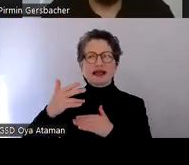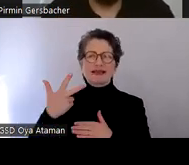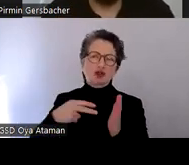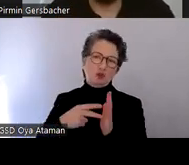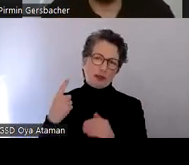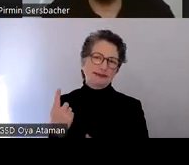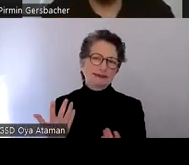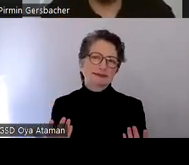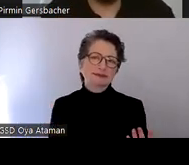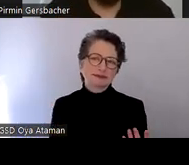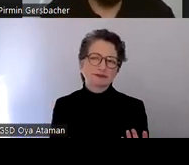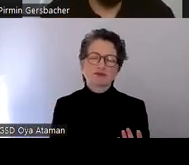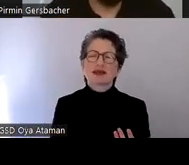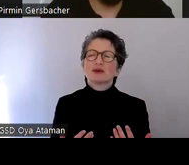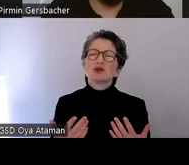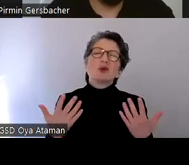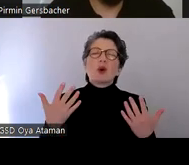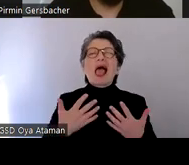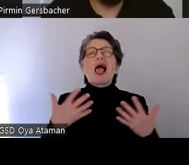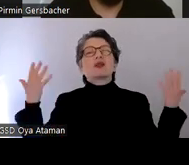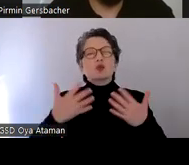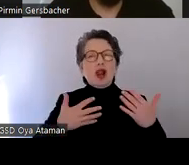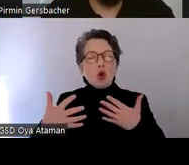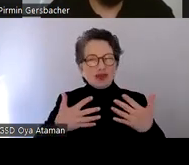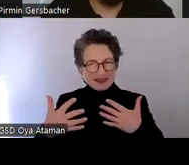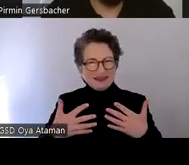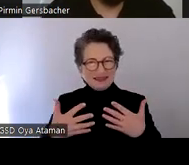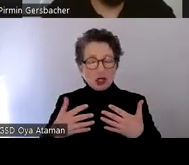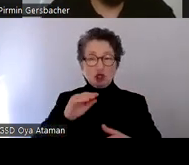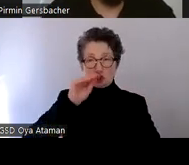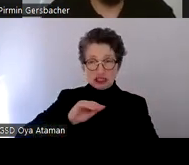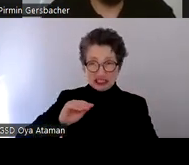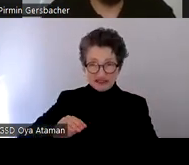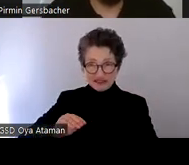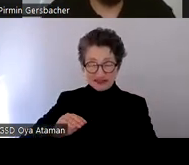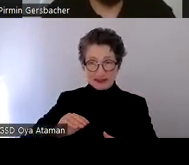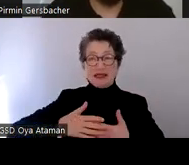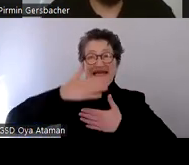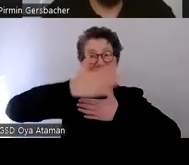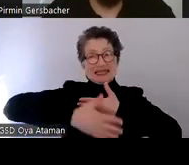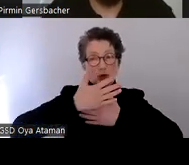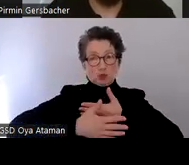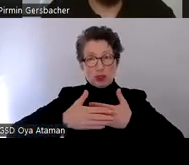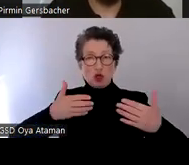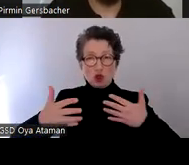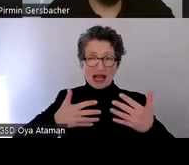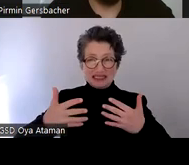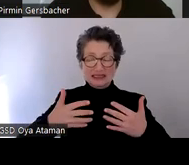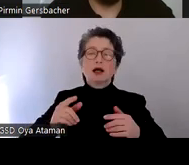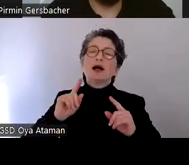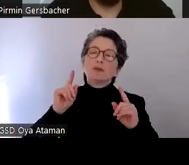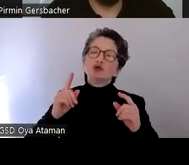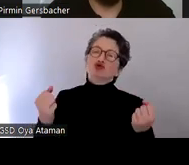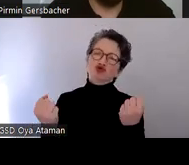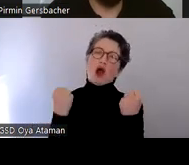geht es wirklich darum, dass so der Helligkeitskontrast zwischen der Schrift auf einer Webseite und dem Hintergrund, dass der groß genug ist, dass